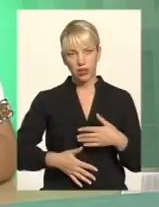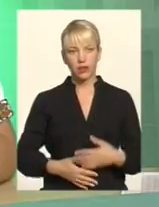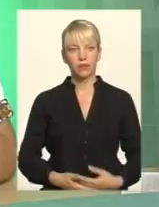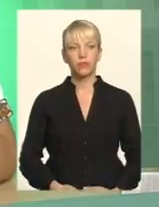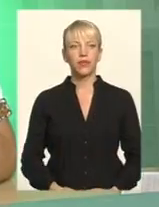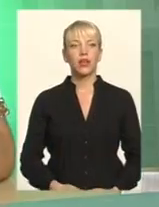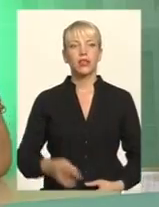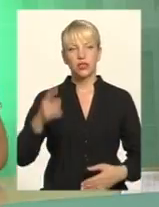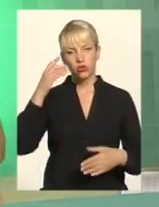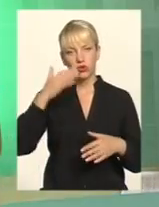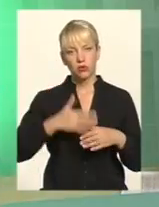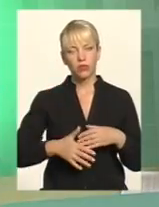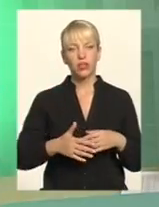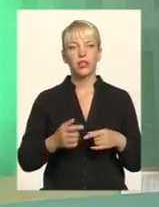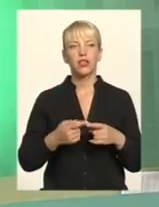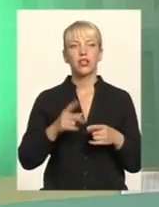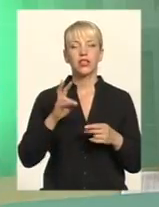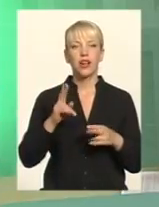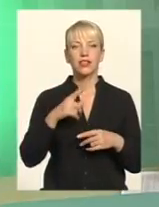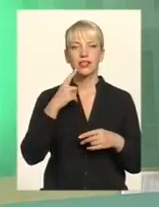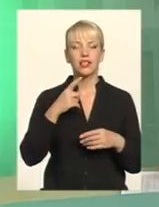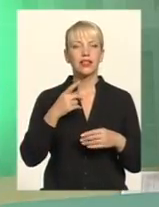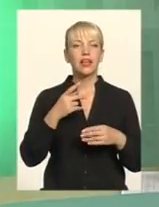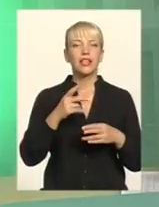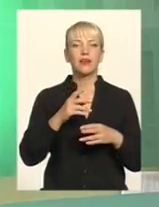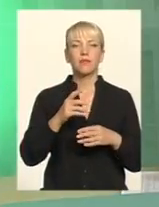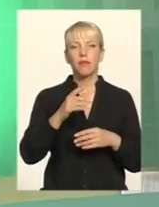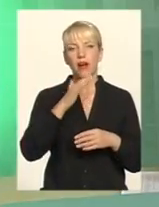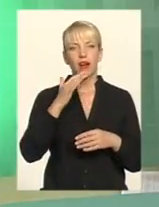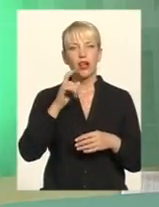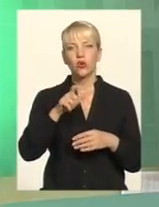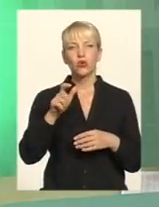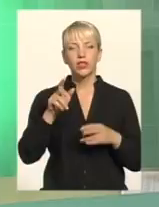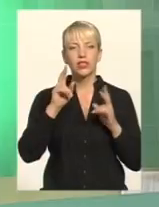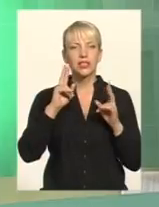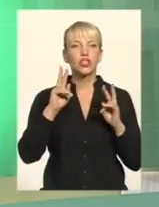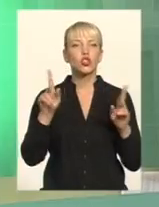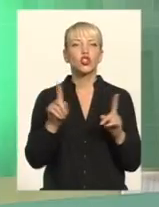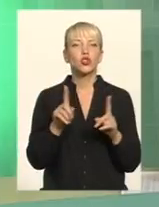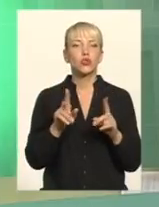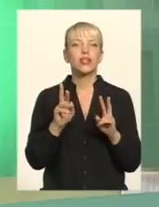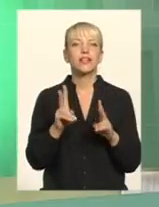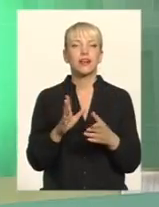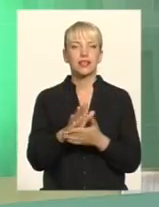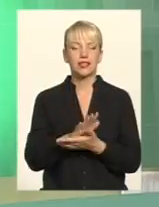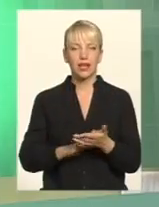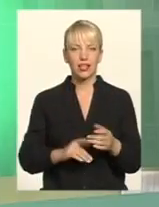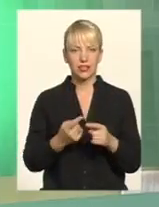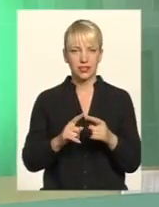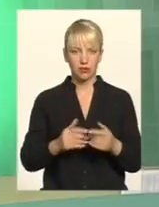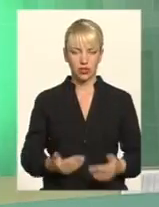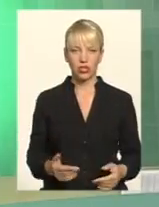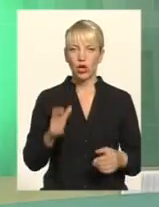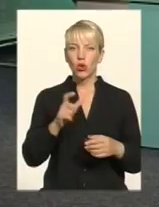в певній мірі не кругом сформовано до кінця бачення того, як з цим далі жити, як з цим управляти. Тобто люди